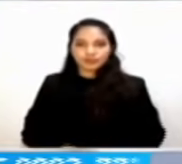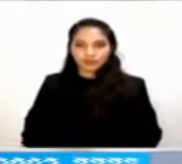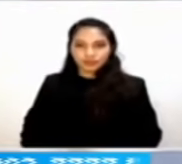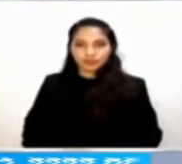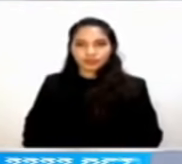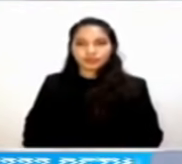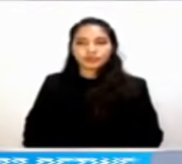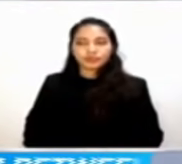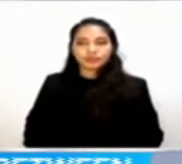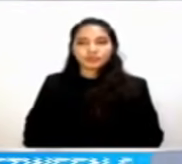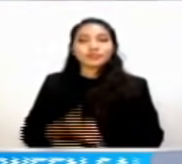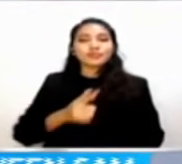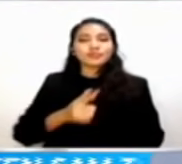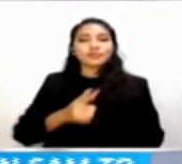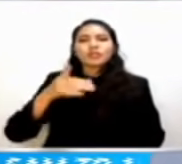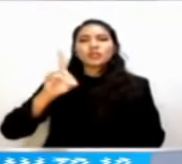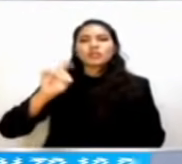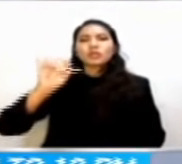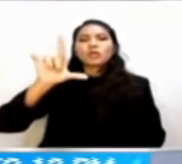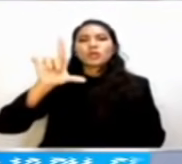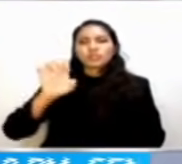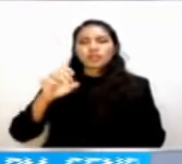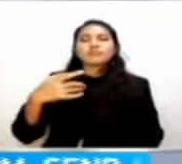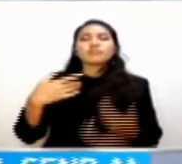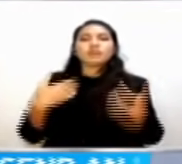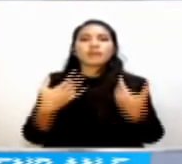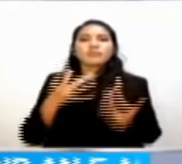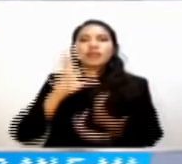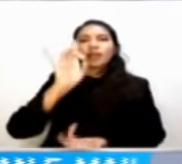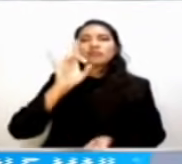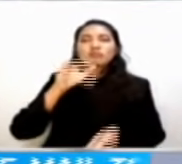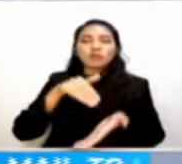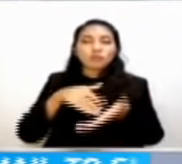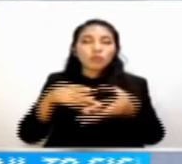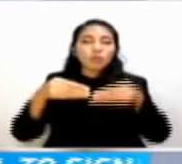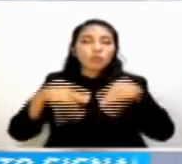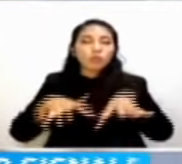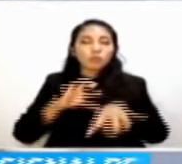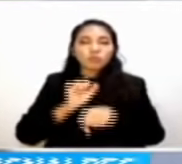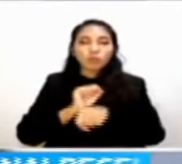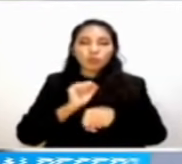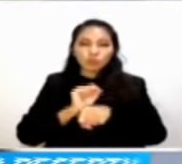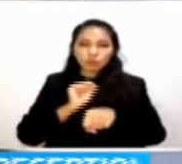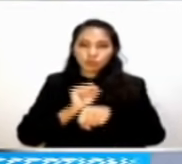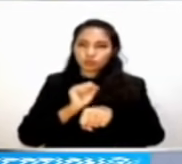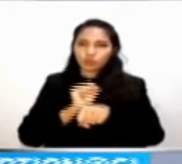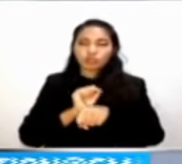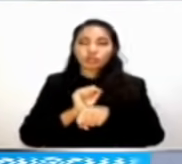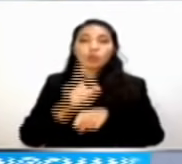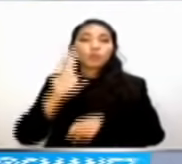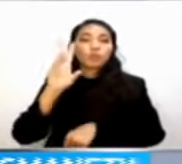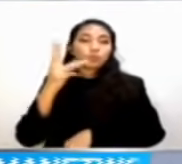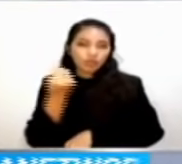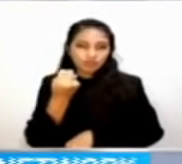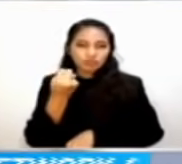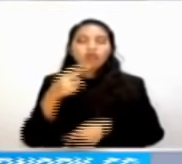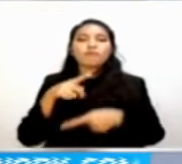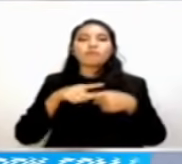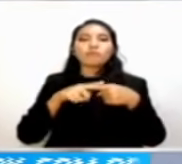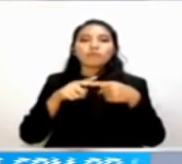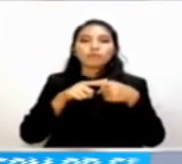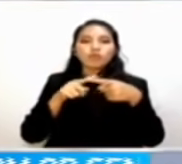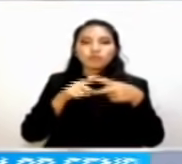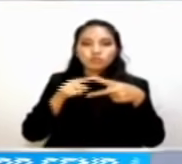Sa tala ng DOLE, 8,000 ang nawala ng trabaho sa unang tatlong araw ng pagpapatupad uli ng enhanced community quarantine sa NCR,